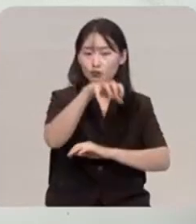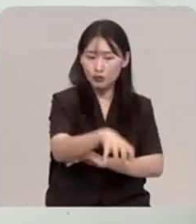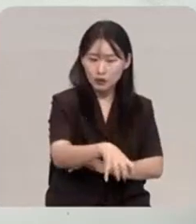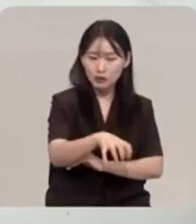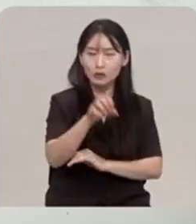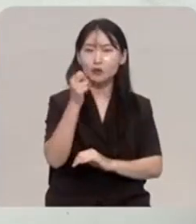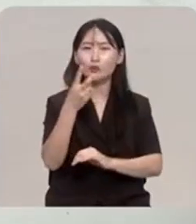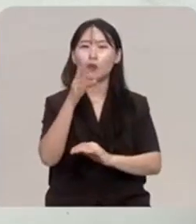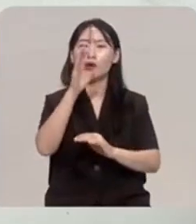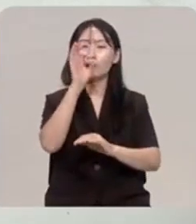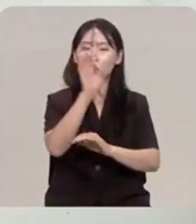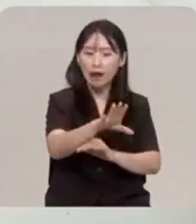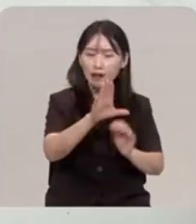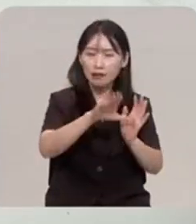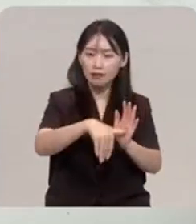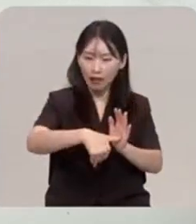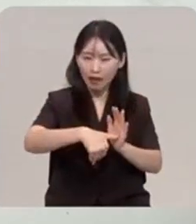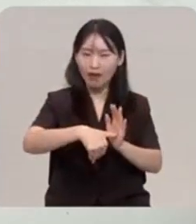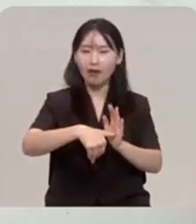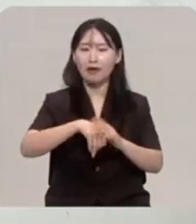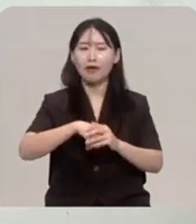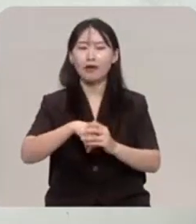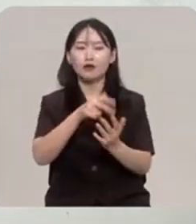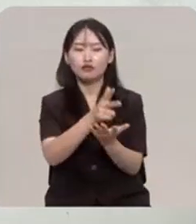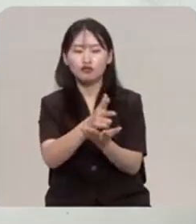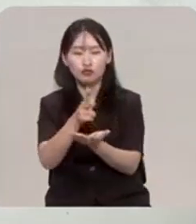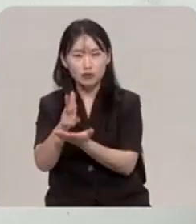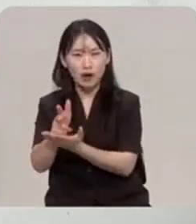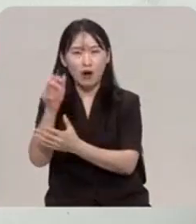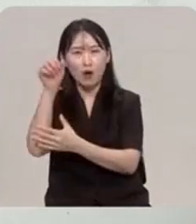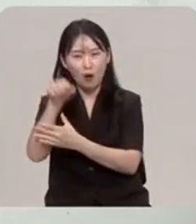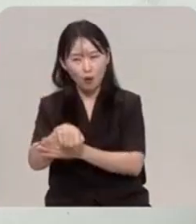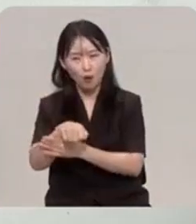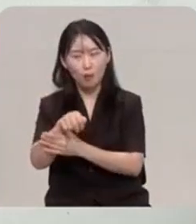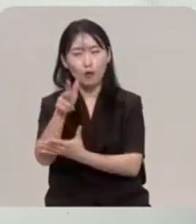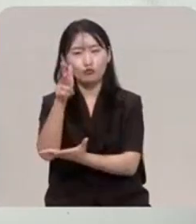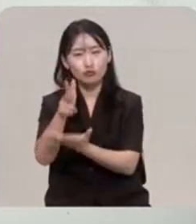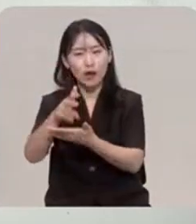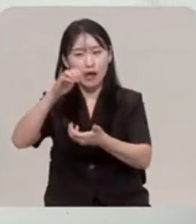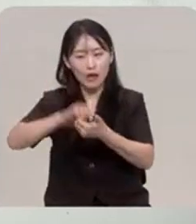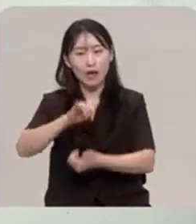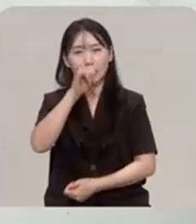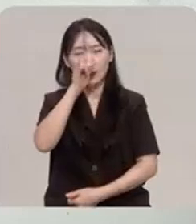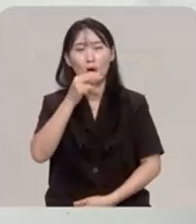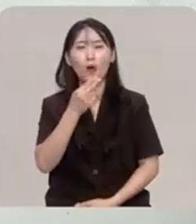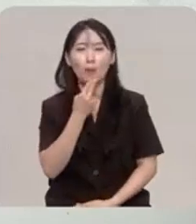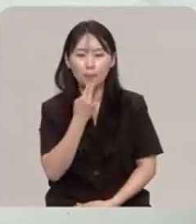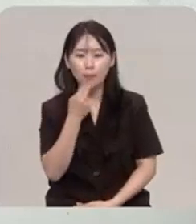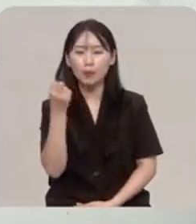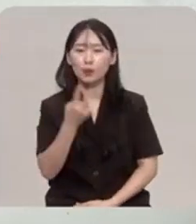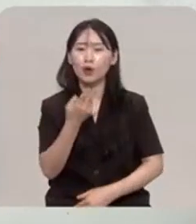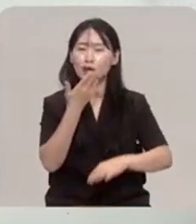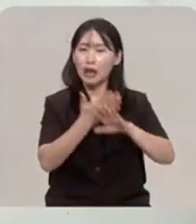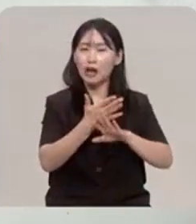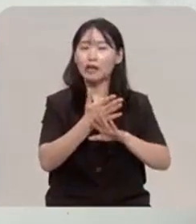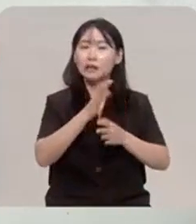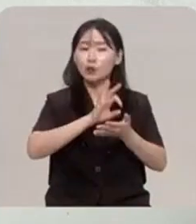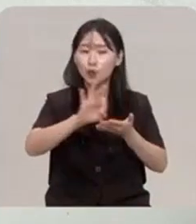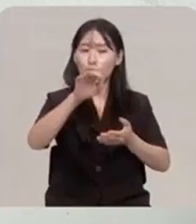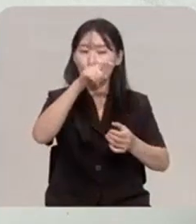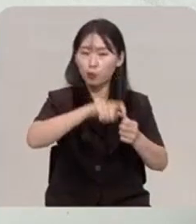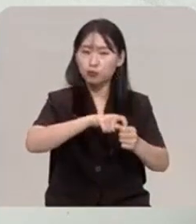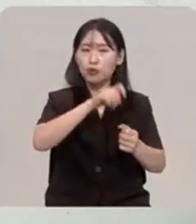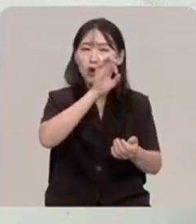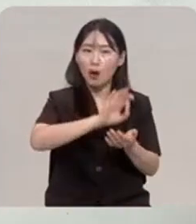주차장 용지의 허용 용도가 주차장으로 제한이 되어 있는지 아니면 다른 용도까지 허용이 되는지